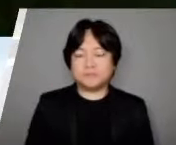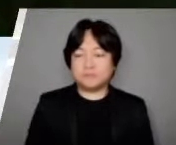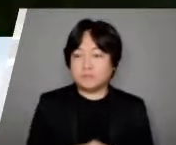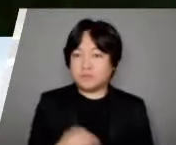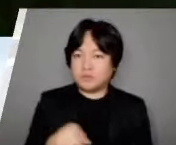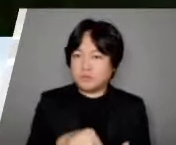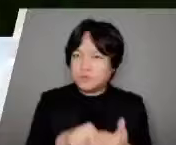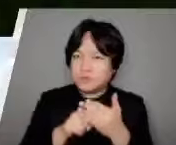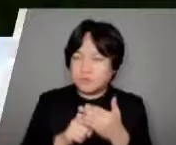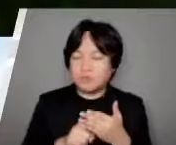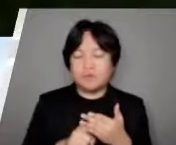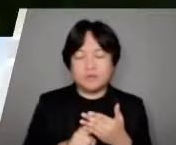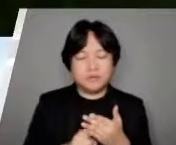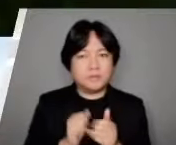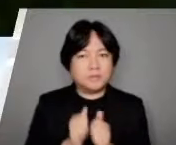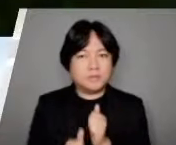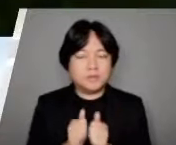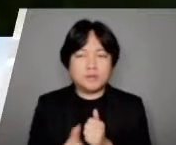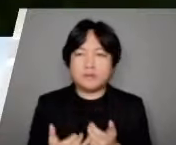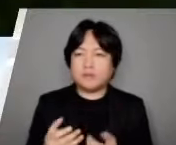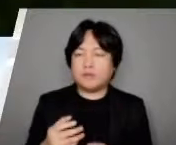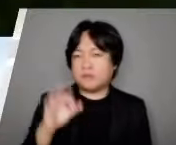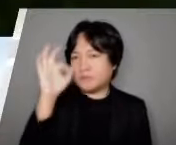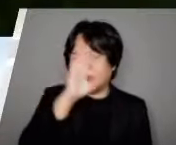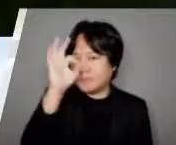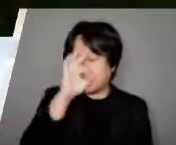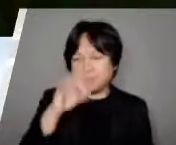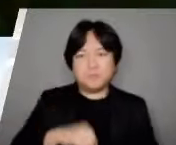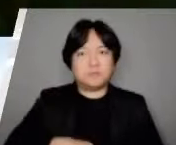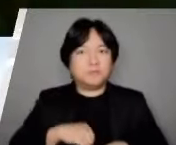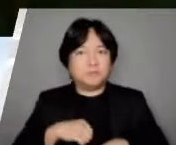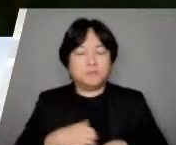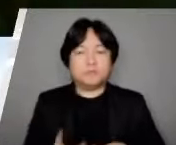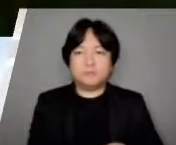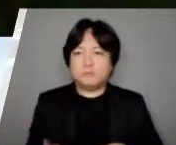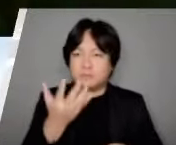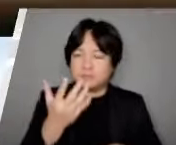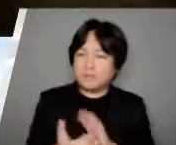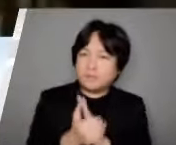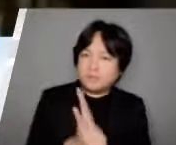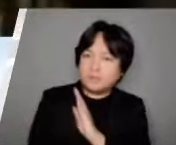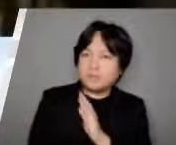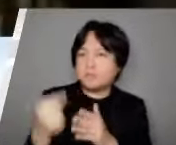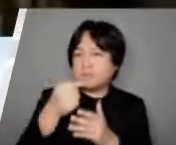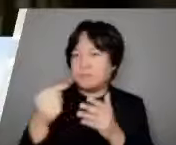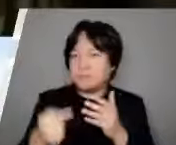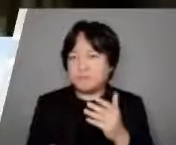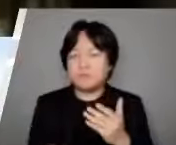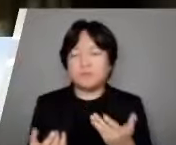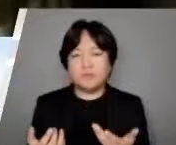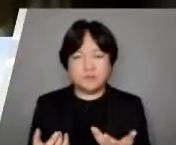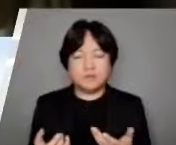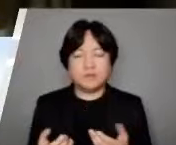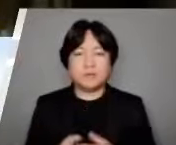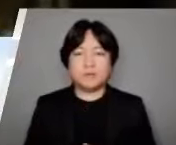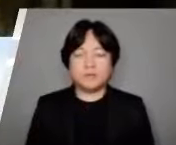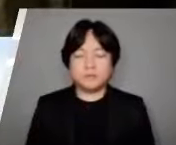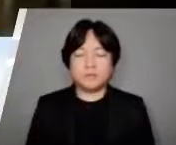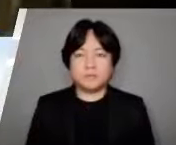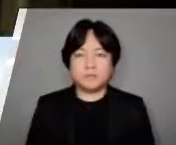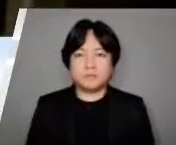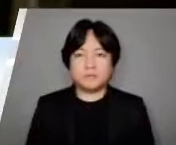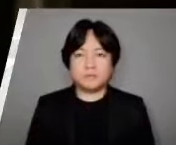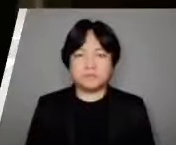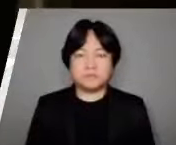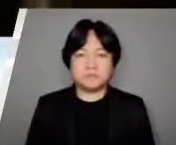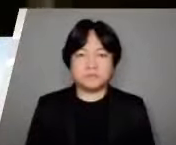the determination of a Filipino, and the excellence of the Filipino spirit. Para sa dugot pawis na inalay, ginawaran